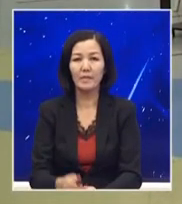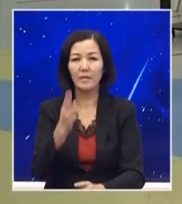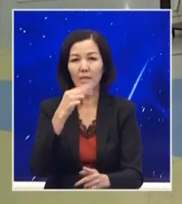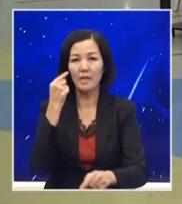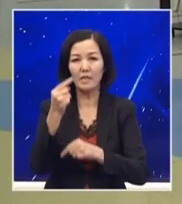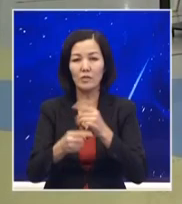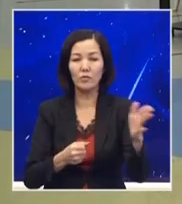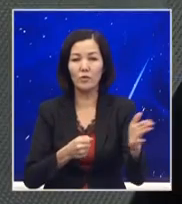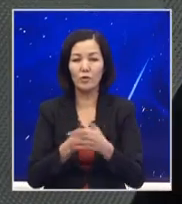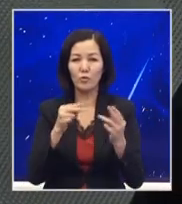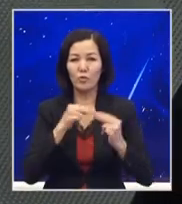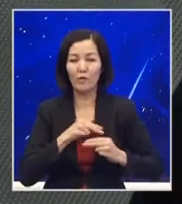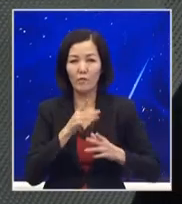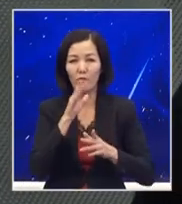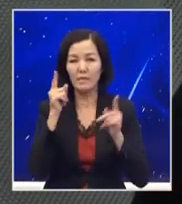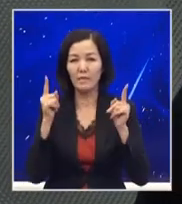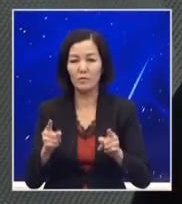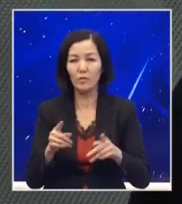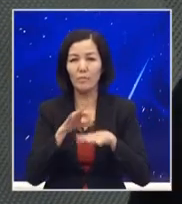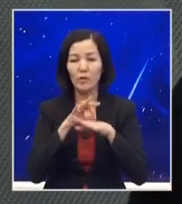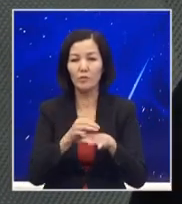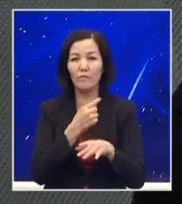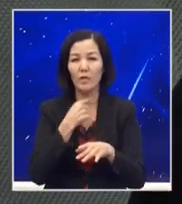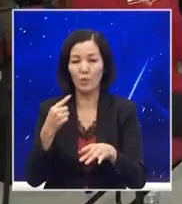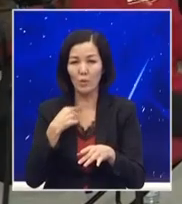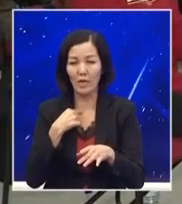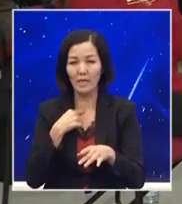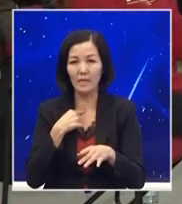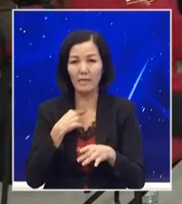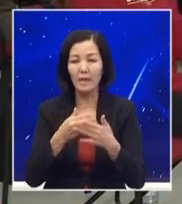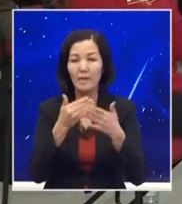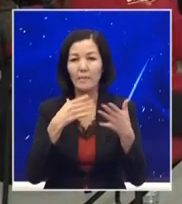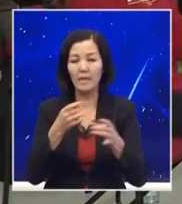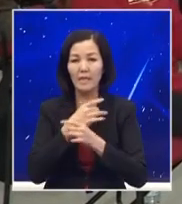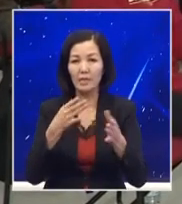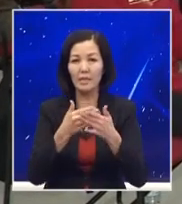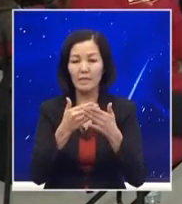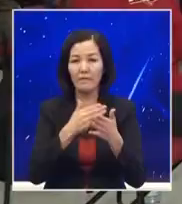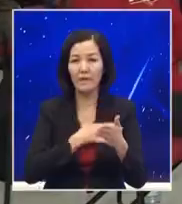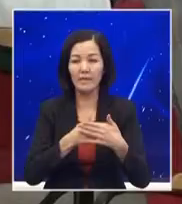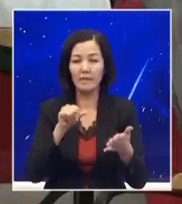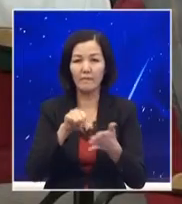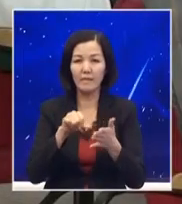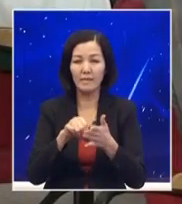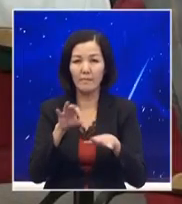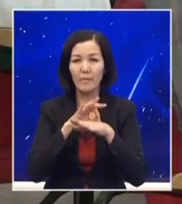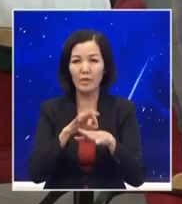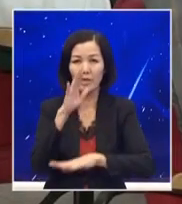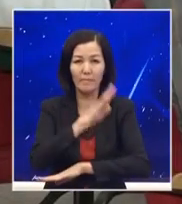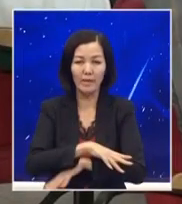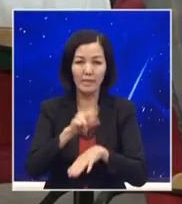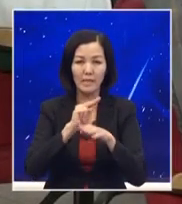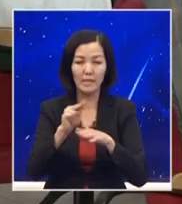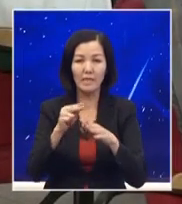Традиционное закрытие трудового сезона в этот раз прошло в областном центре. В рамках мероприятия перед торжественной церемонией с активистами штабов прошли мастер-классы